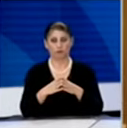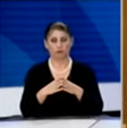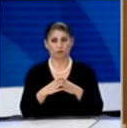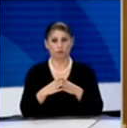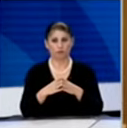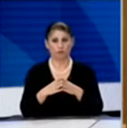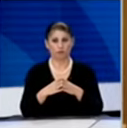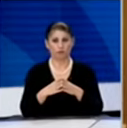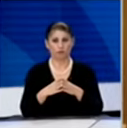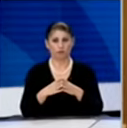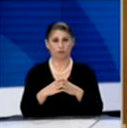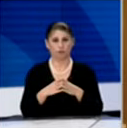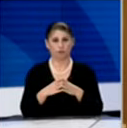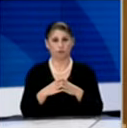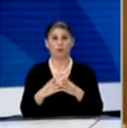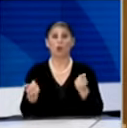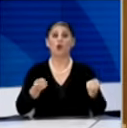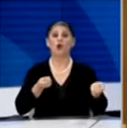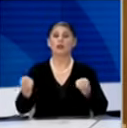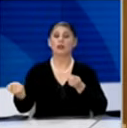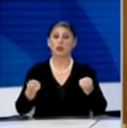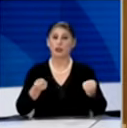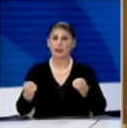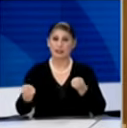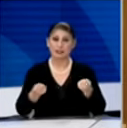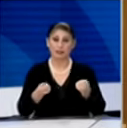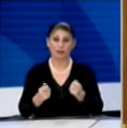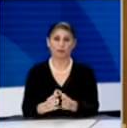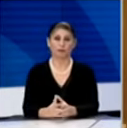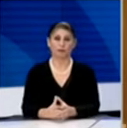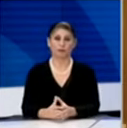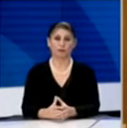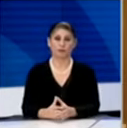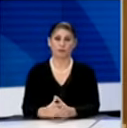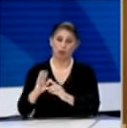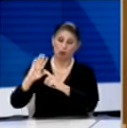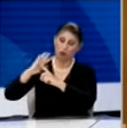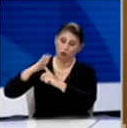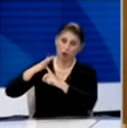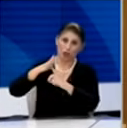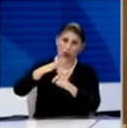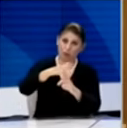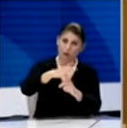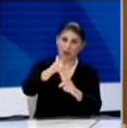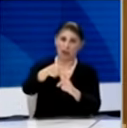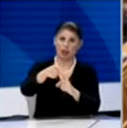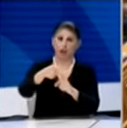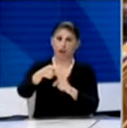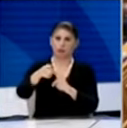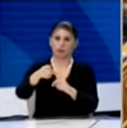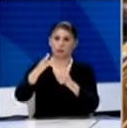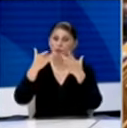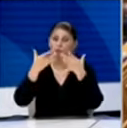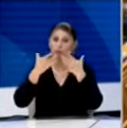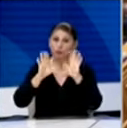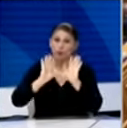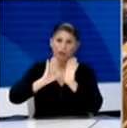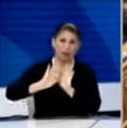ο συντονιστής του ελικοπτέρου των εναέριων μέσων που εγκατέλειψε